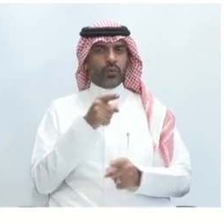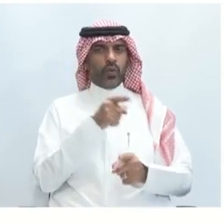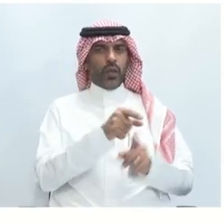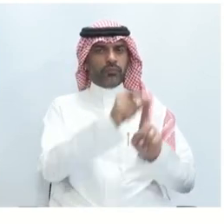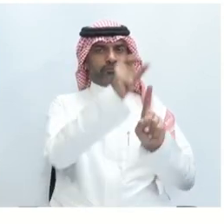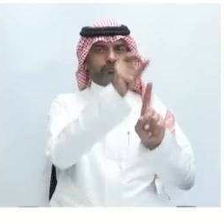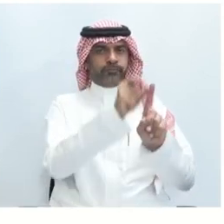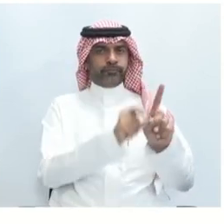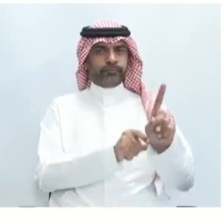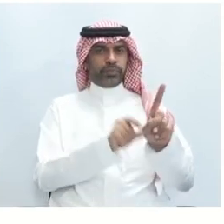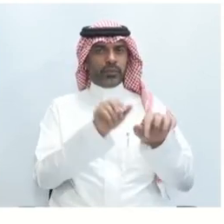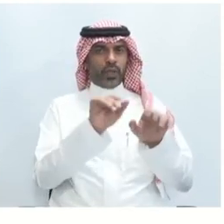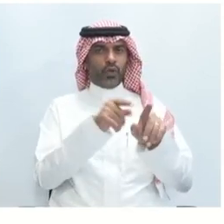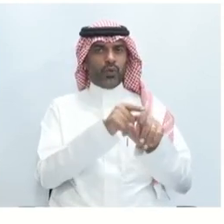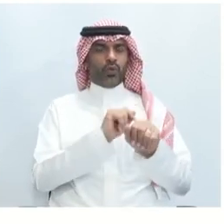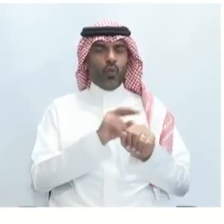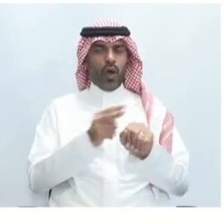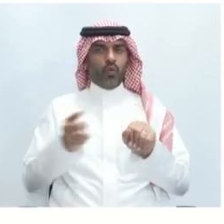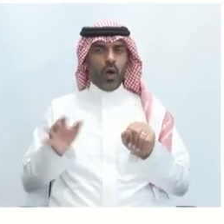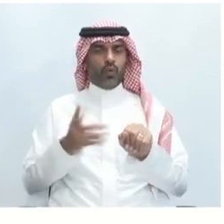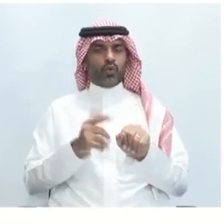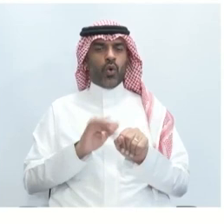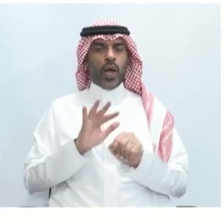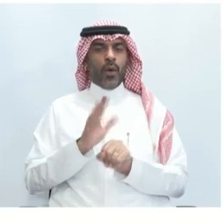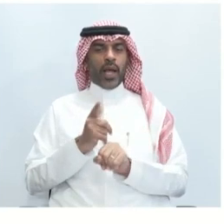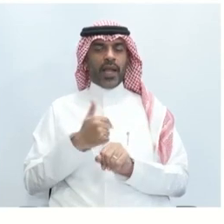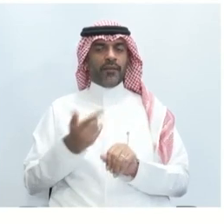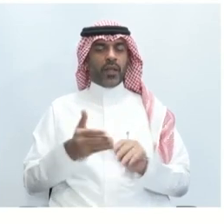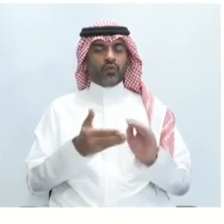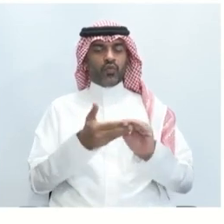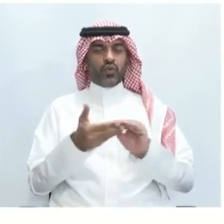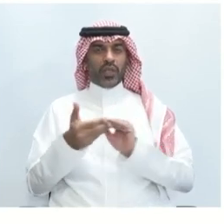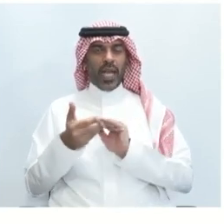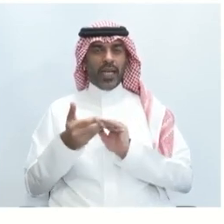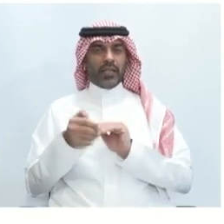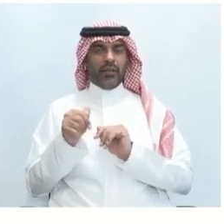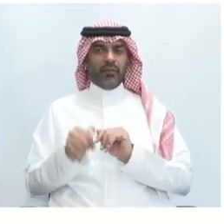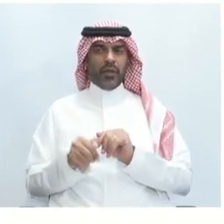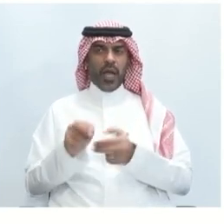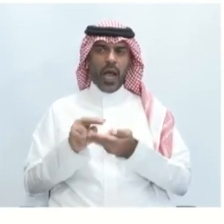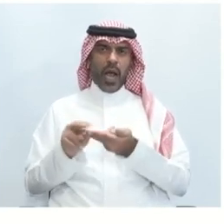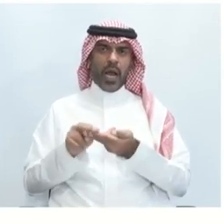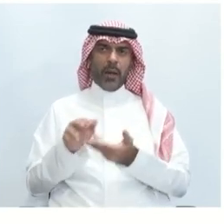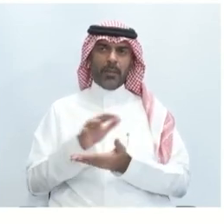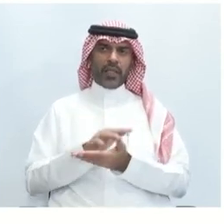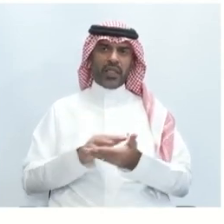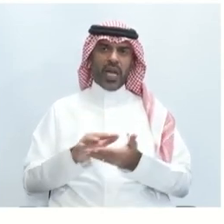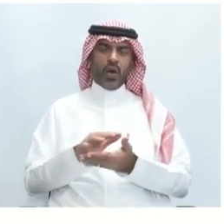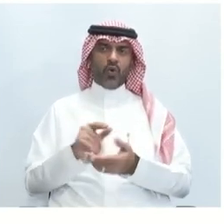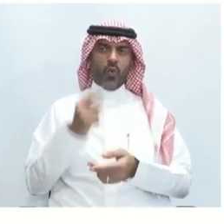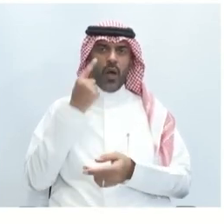الروبوت وانواعها وكيف تسهم او كيف تساعد الروبوتات في حل المشاكل وتحسين امور